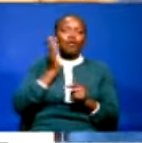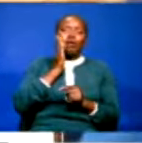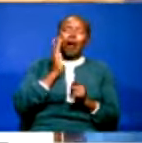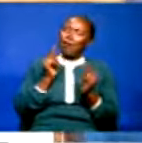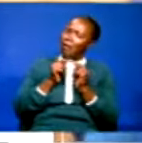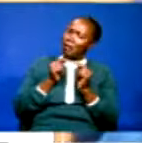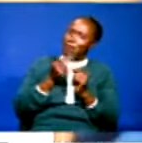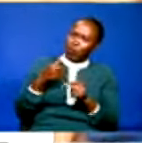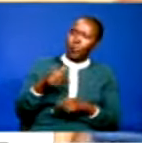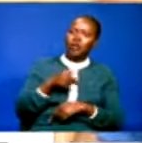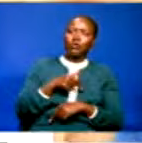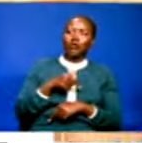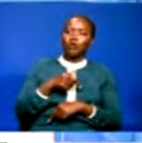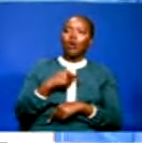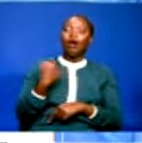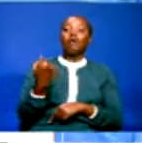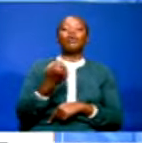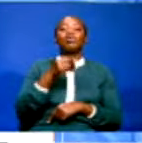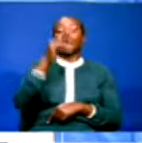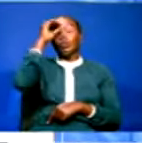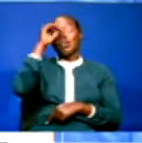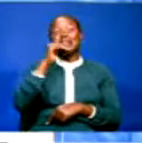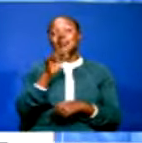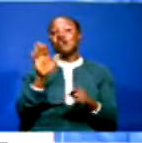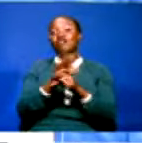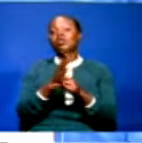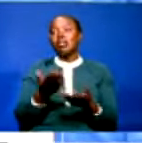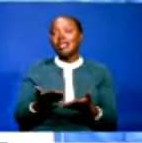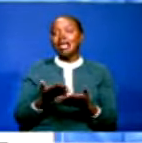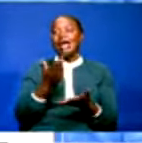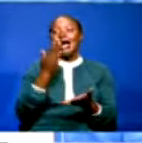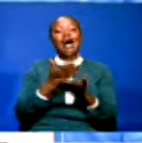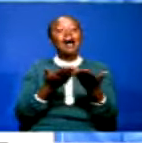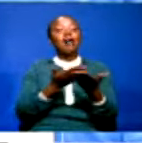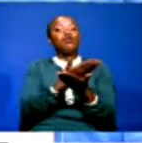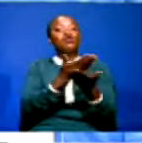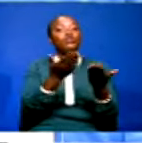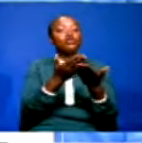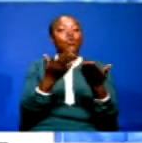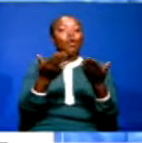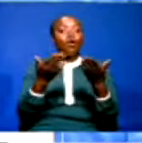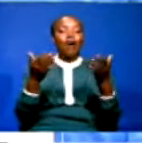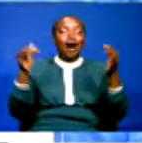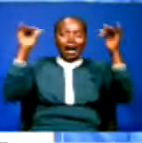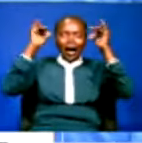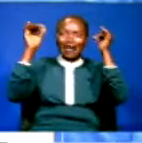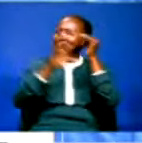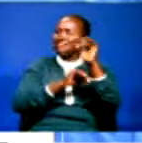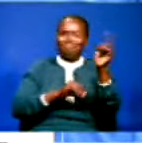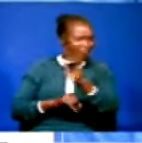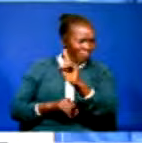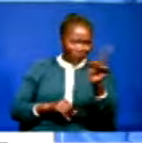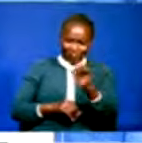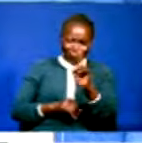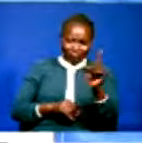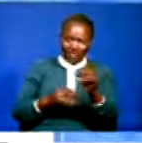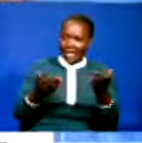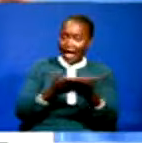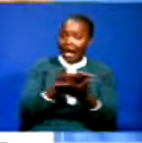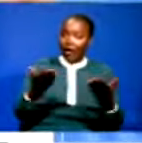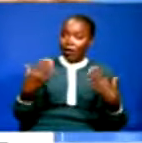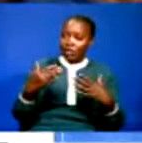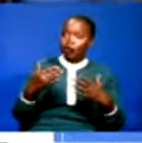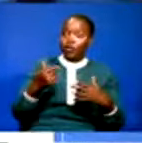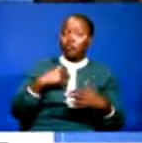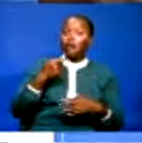yetu wote wamebaki yatima. In fact, hawa sio cattle rustlers. Hawa ni watu ambayo mimi naweza